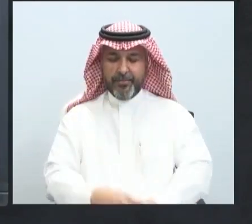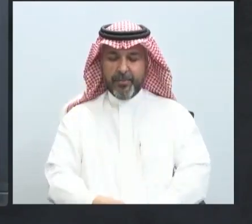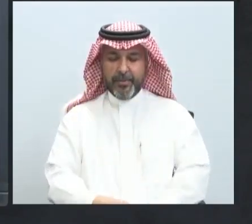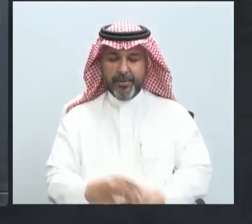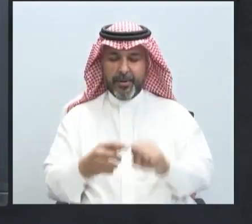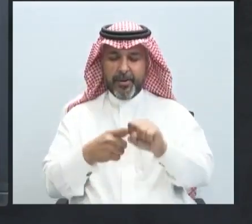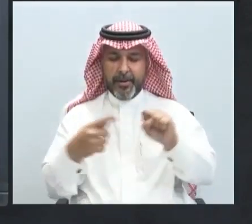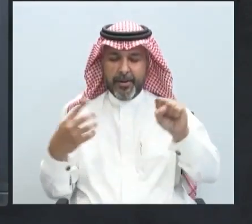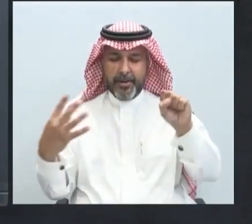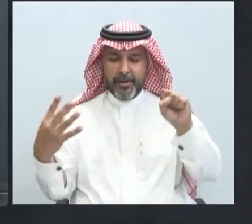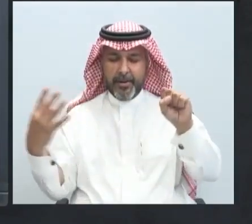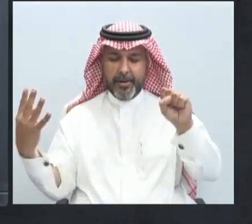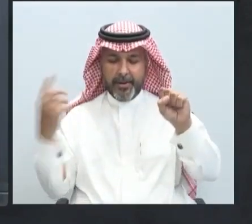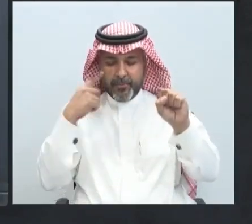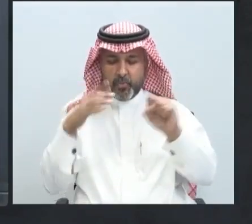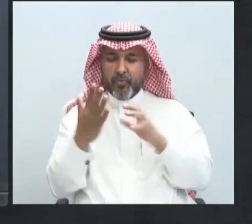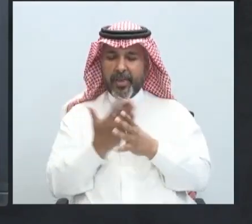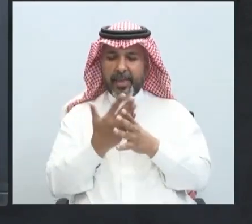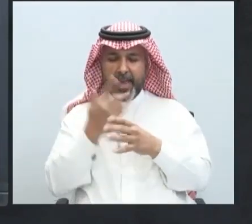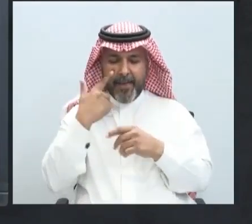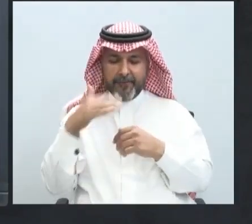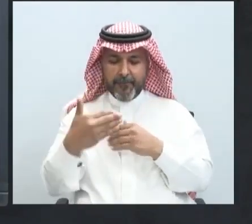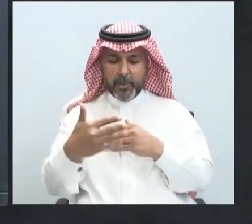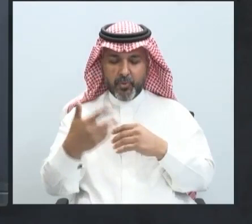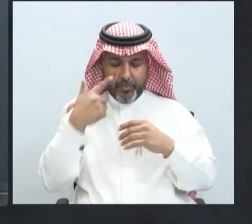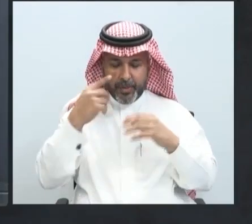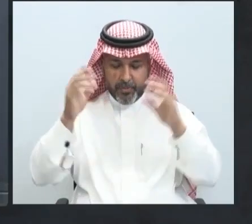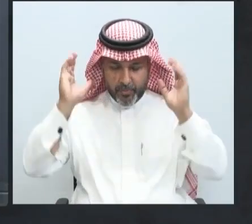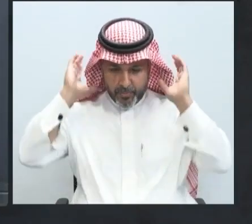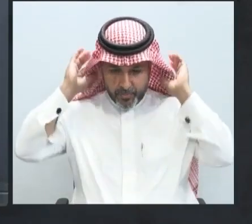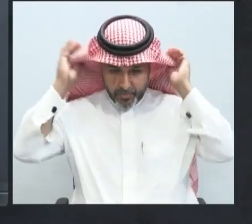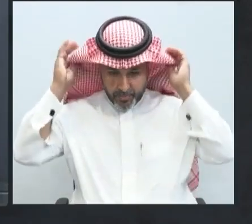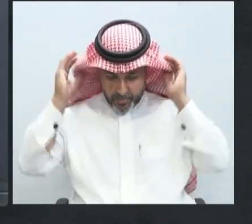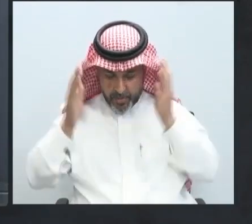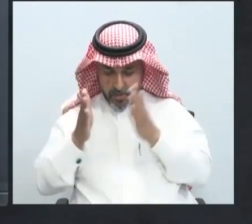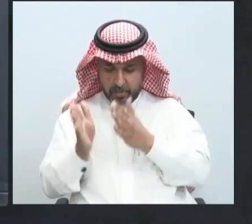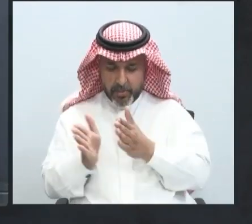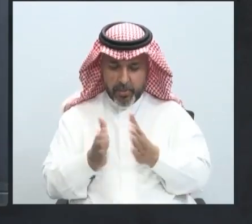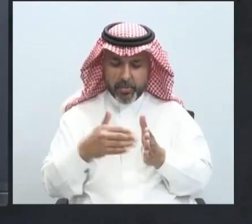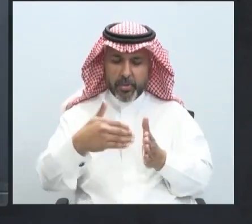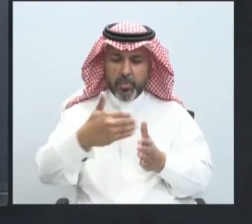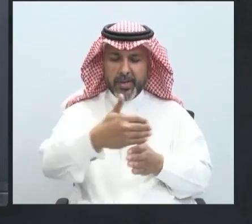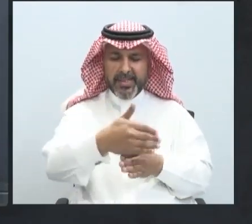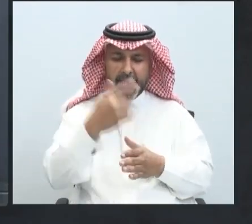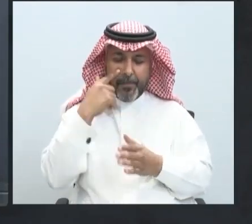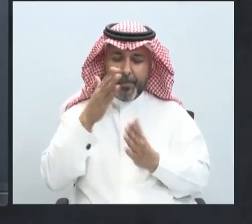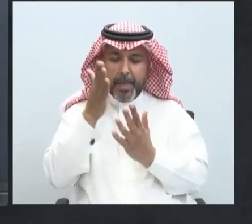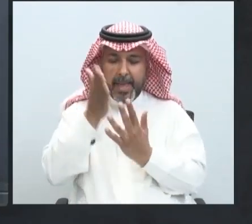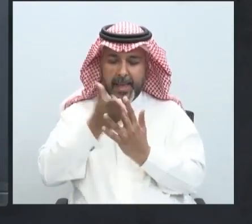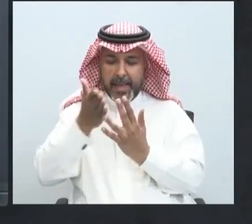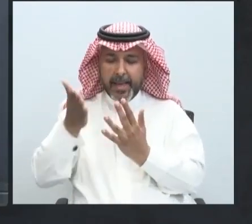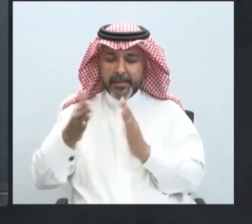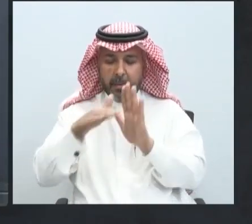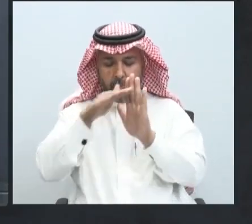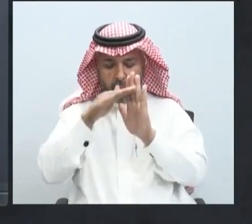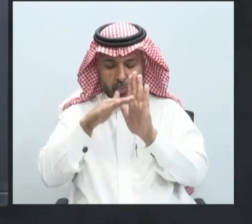الانقسام المتساوي ذكرنا يحدث الطور البيني ثم الانقسام المتساوي ثم انقسام السيتوبلازم تعرفنا على هذه الاطوار طور طور